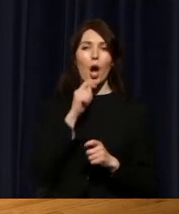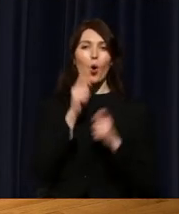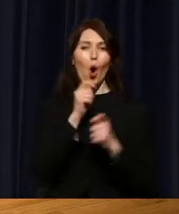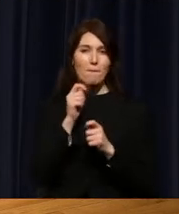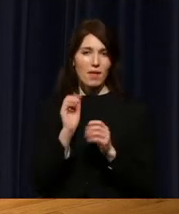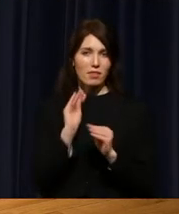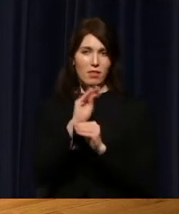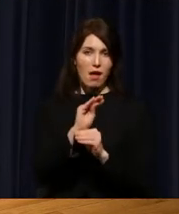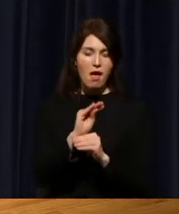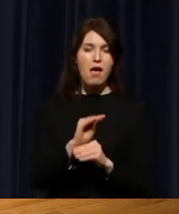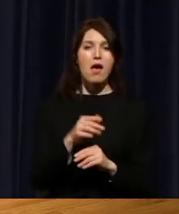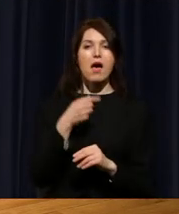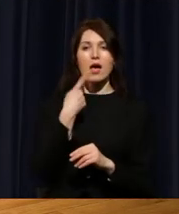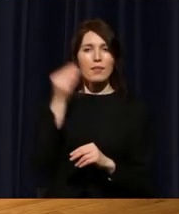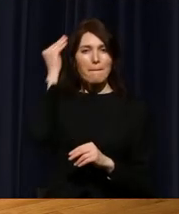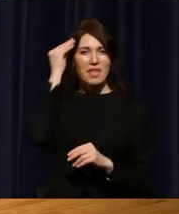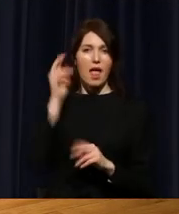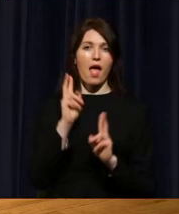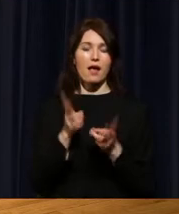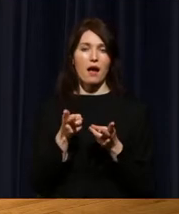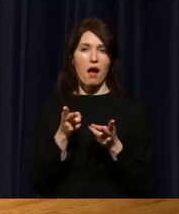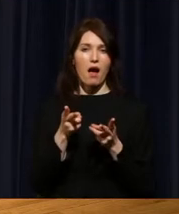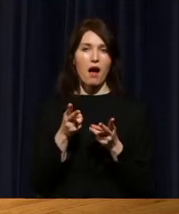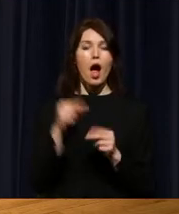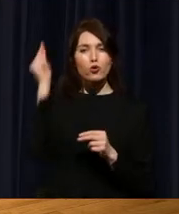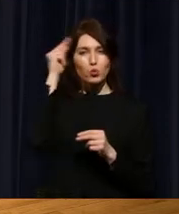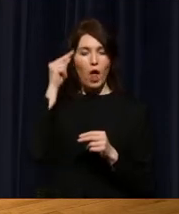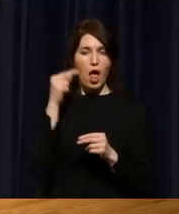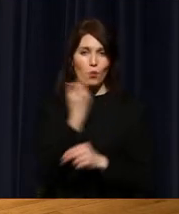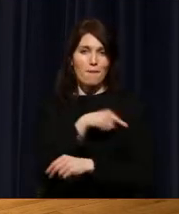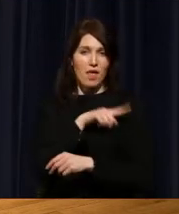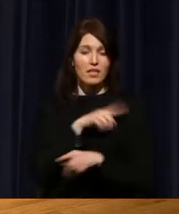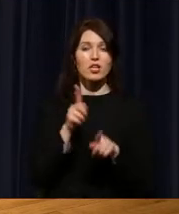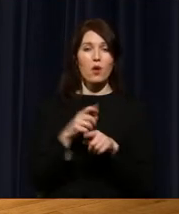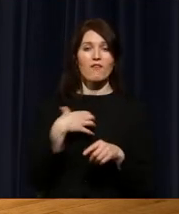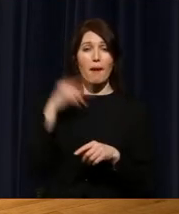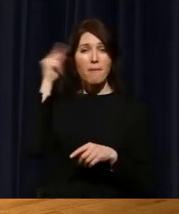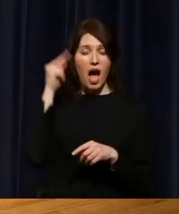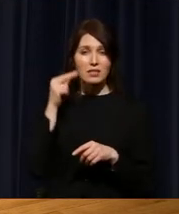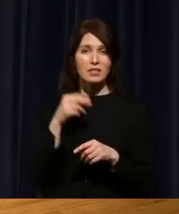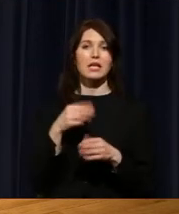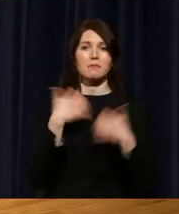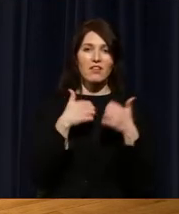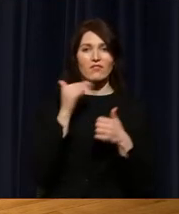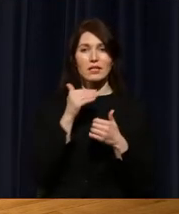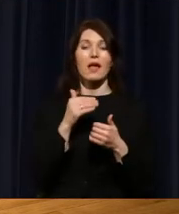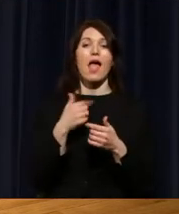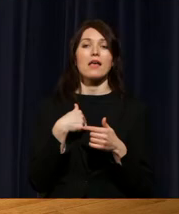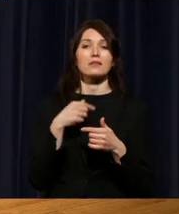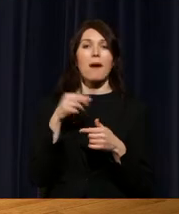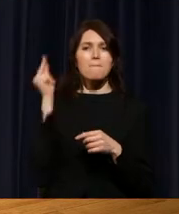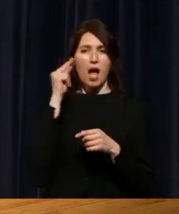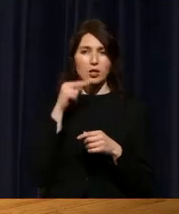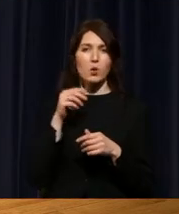ir redzējis, te minēja kāds, ka studējot medicīnu, tad ir jāmācās eksaktajā klasē. Es mācījos humanitārajā